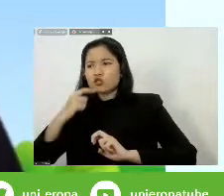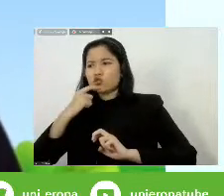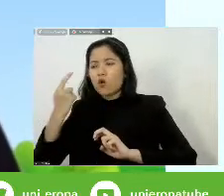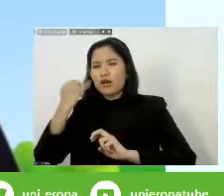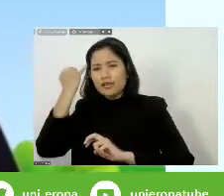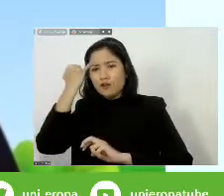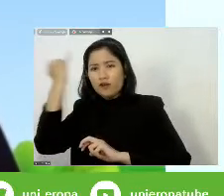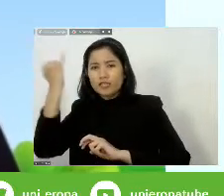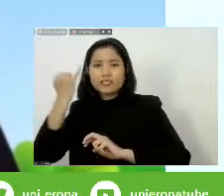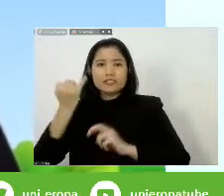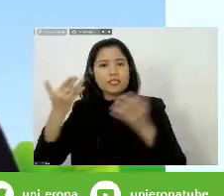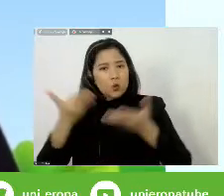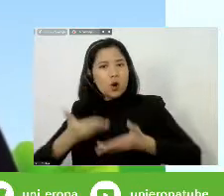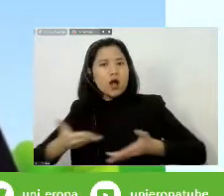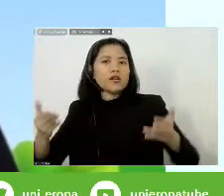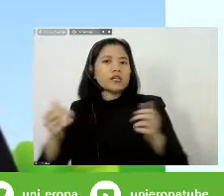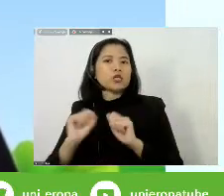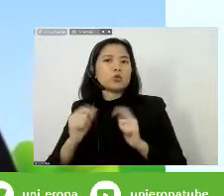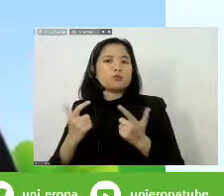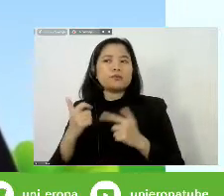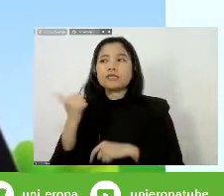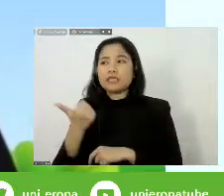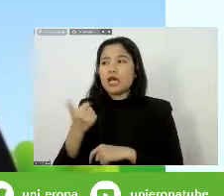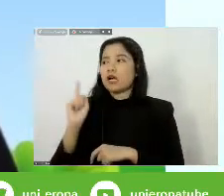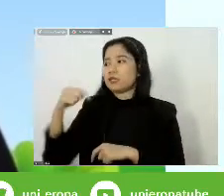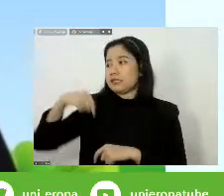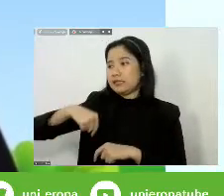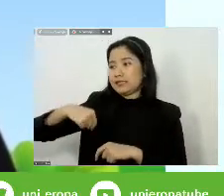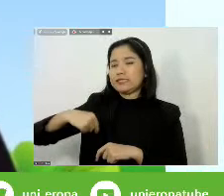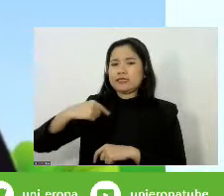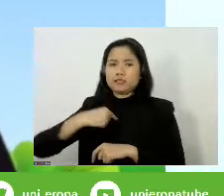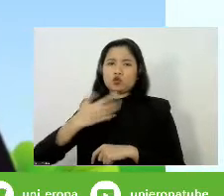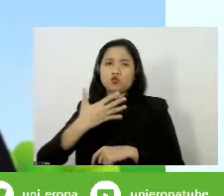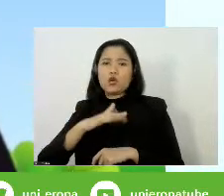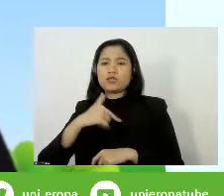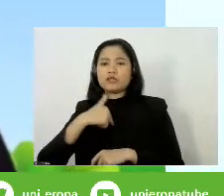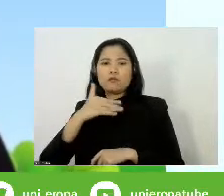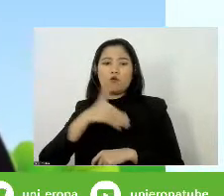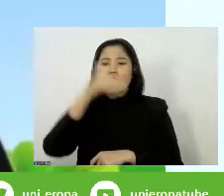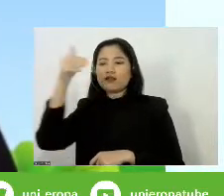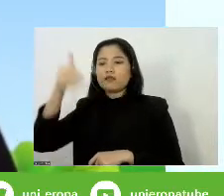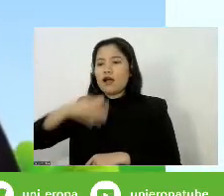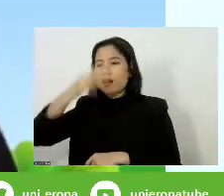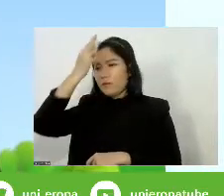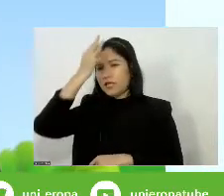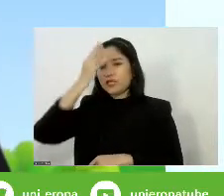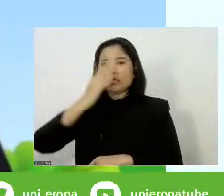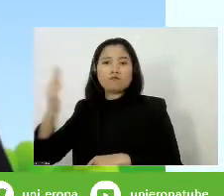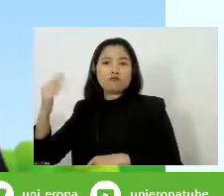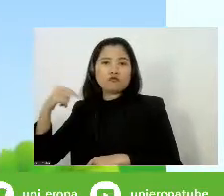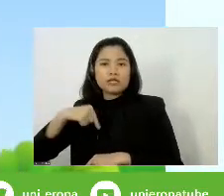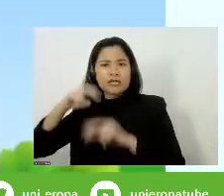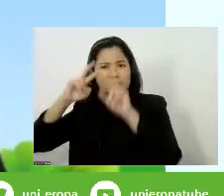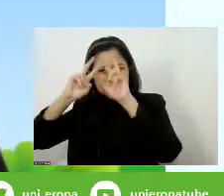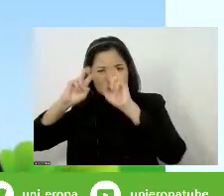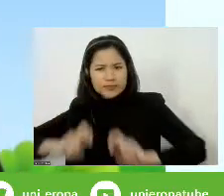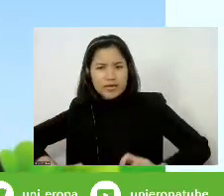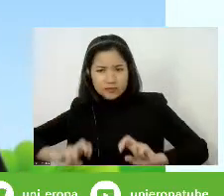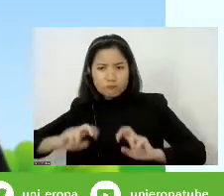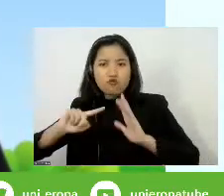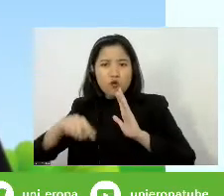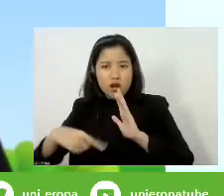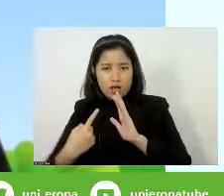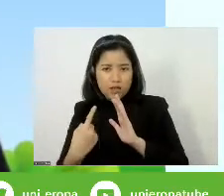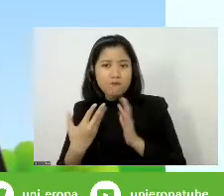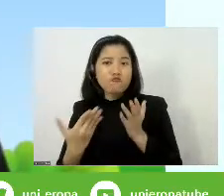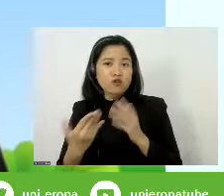yang terutama mangrove setelah ini saya akan mencoba melintasi daerah Kalimantan Timur untuk memulai riset yaitu mungkin boleh dijawab